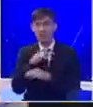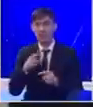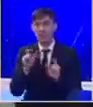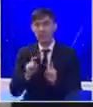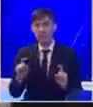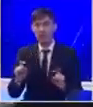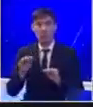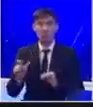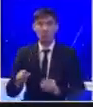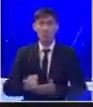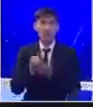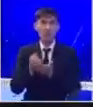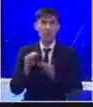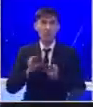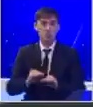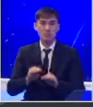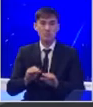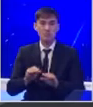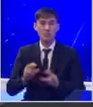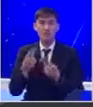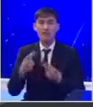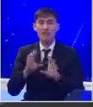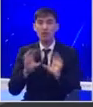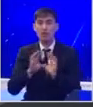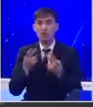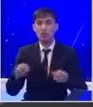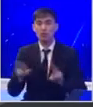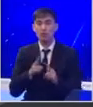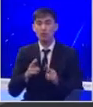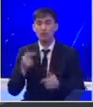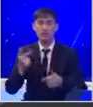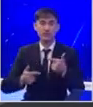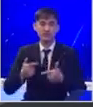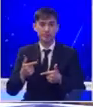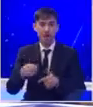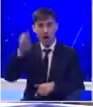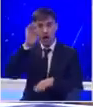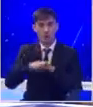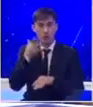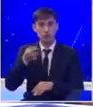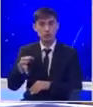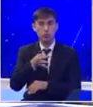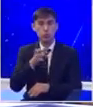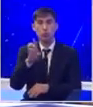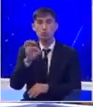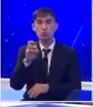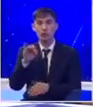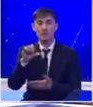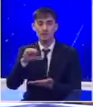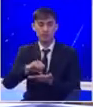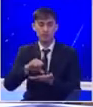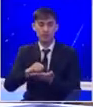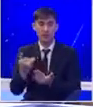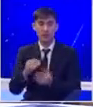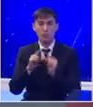многочисленных болельщиков поддерживал местный волейбольный клуб в нелегкой борьбе за чемпионство аким Алматинской области Канат Бузумбаев. По